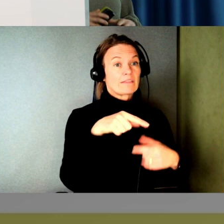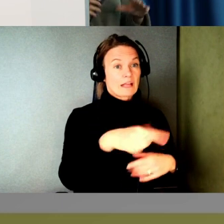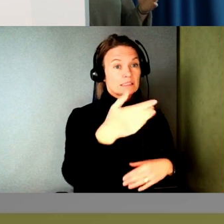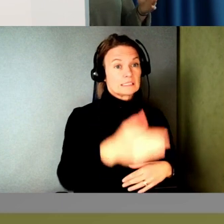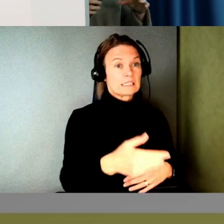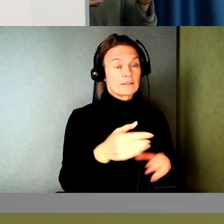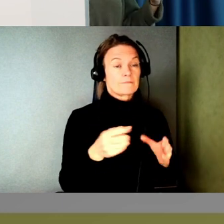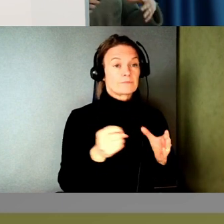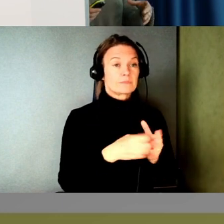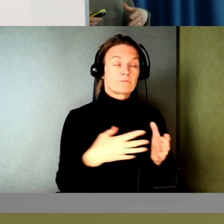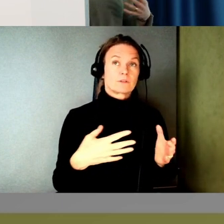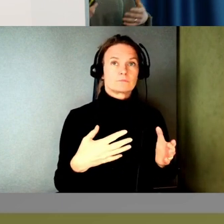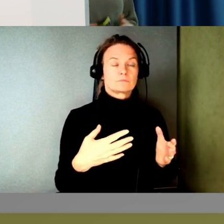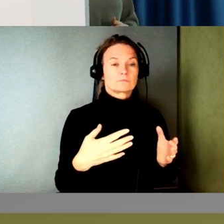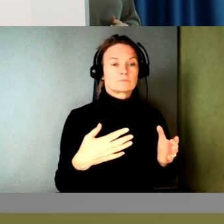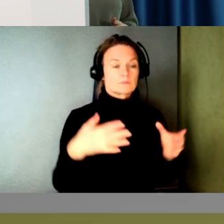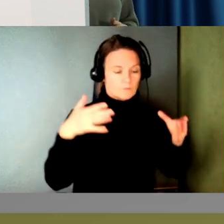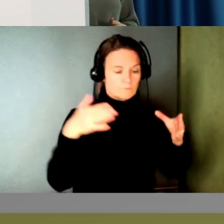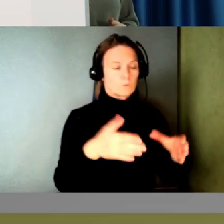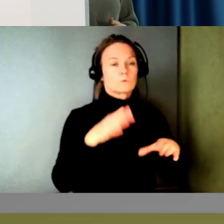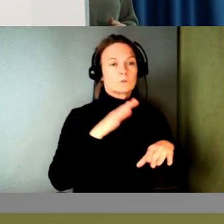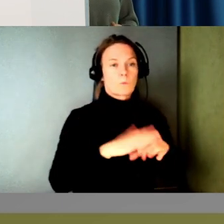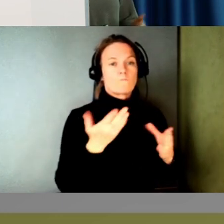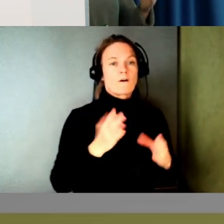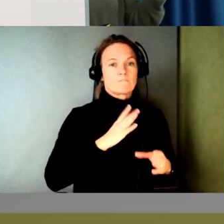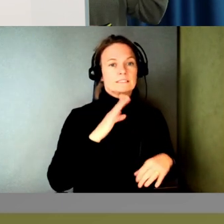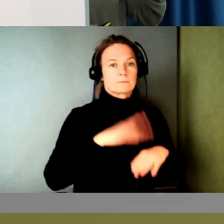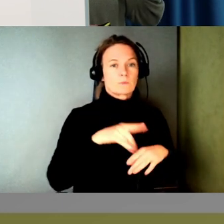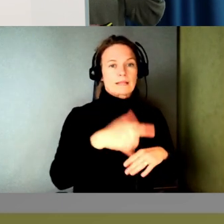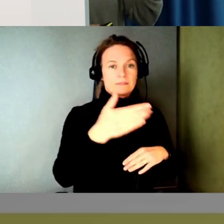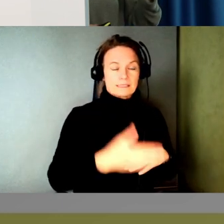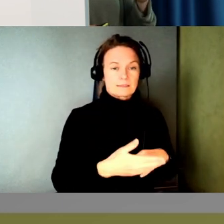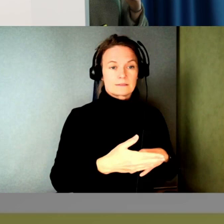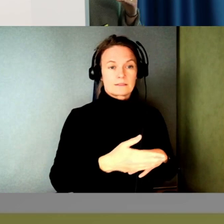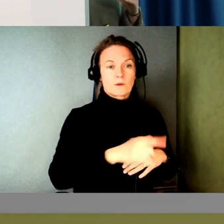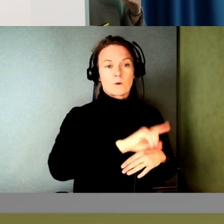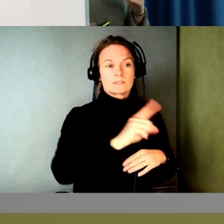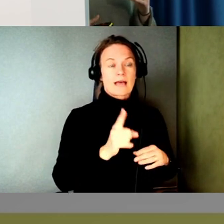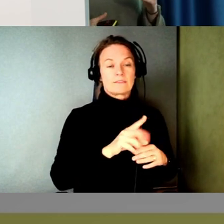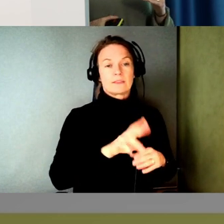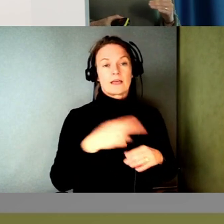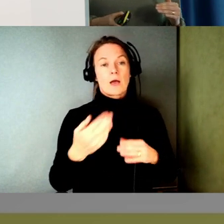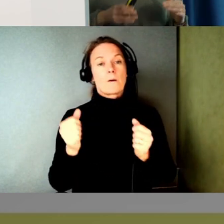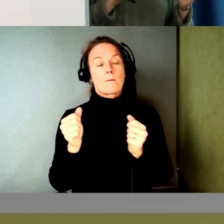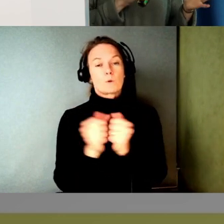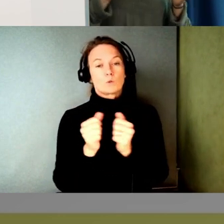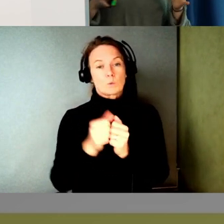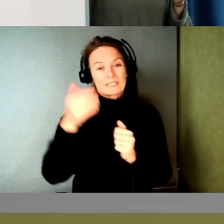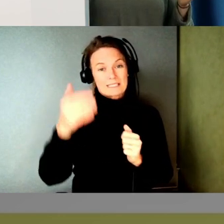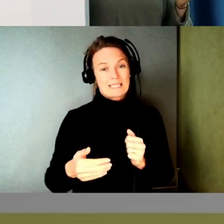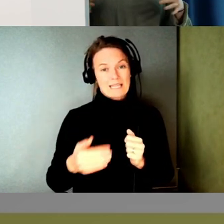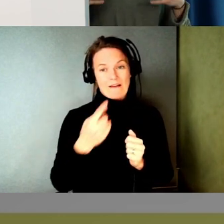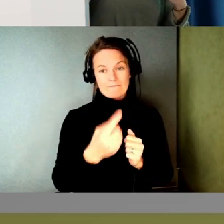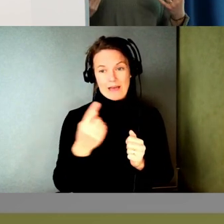det Eh det ringar in just vad som finns på den sidan och då när vi går in på produktsidor sen eh varje